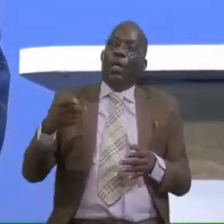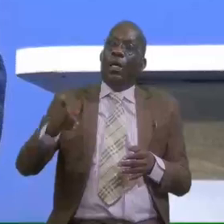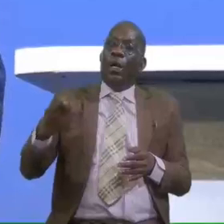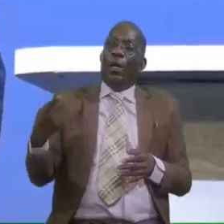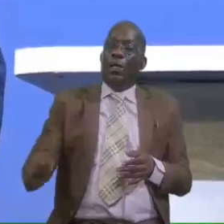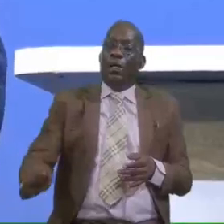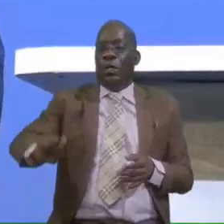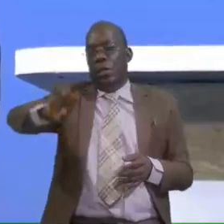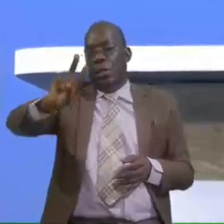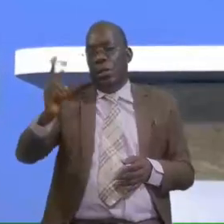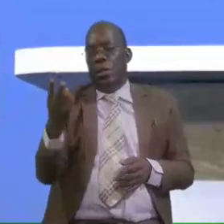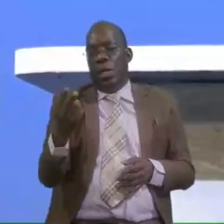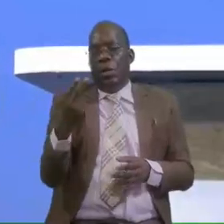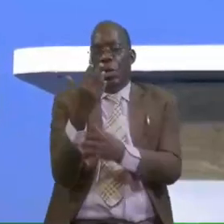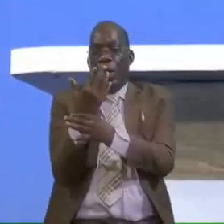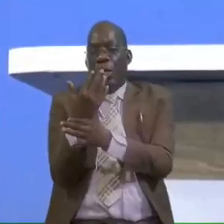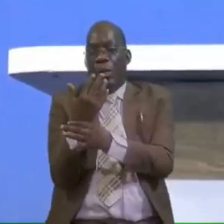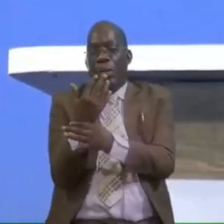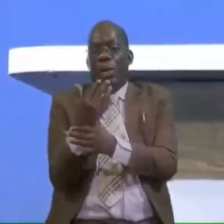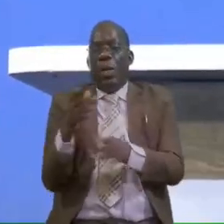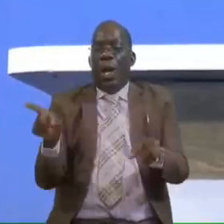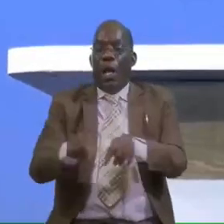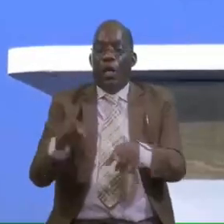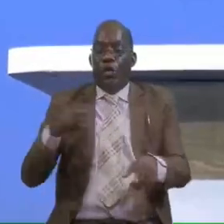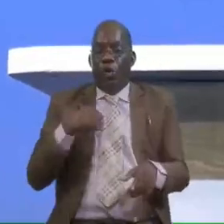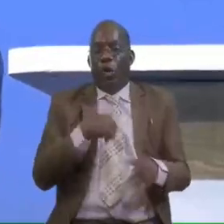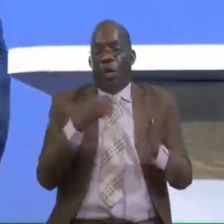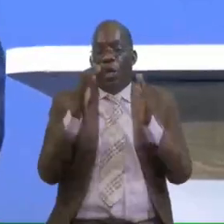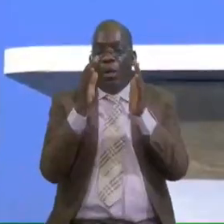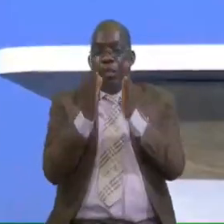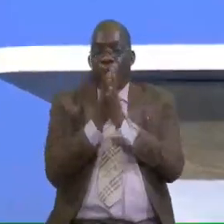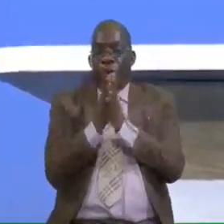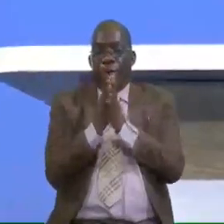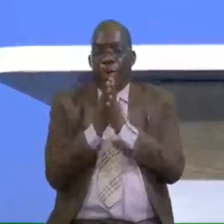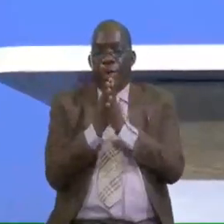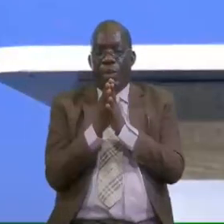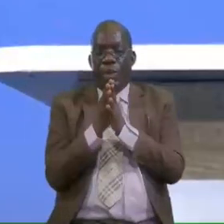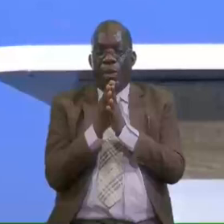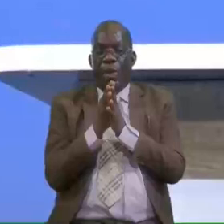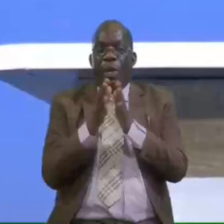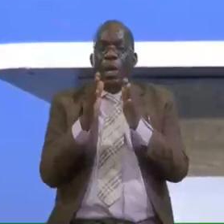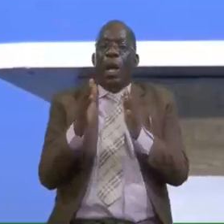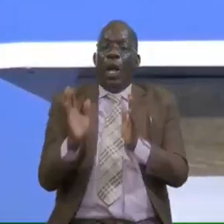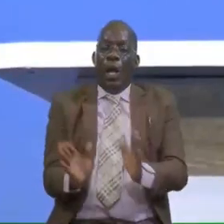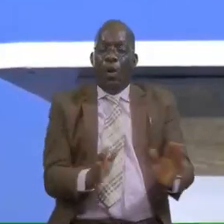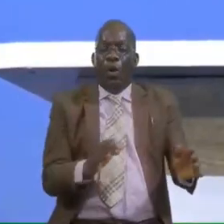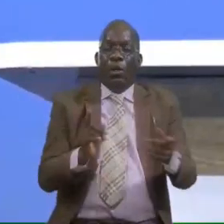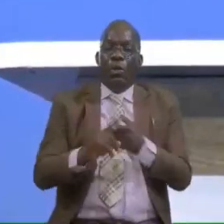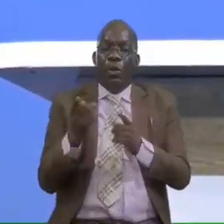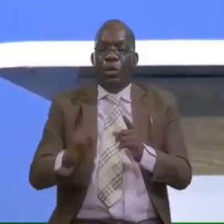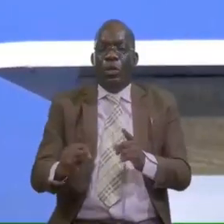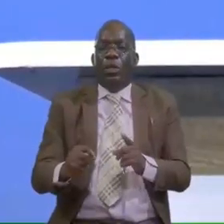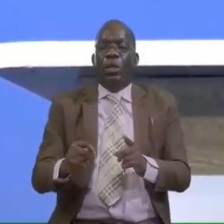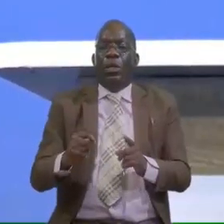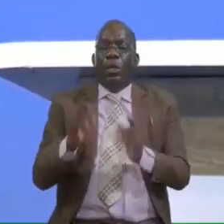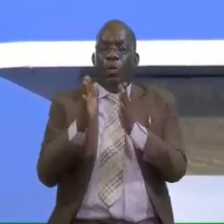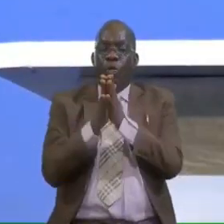Élève l'autre main. Et comme nous prions, conformément à la prière de